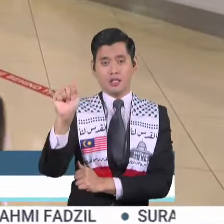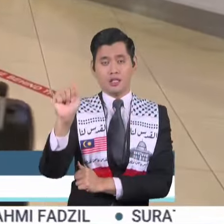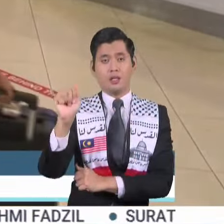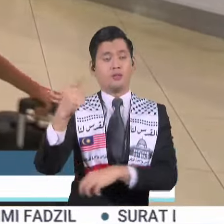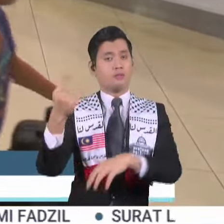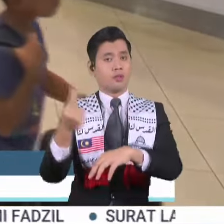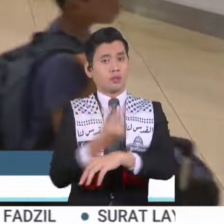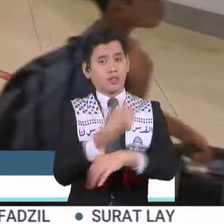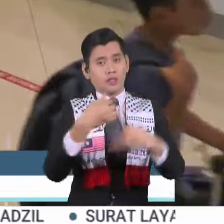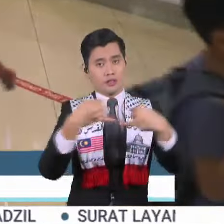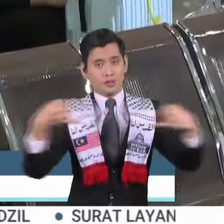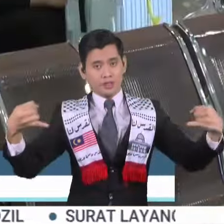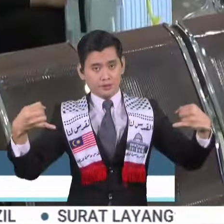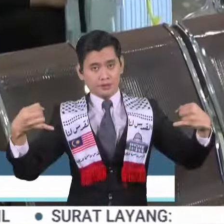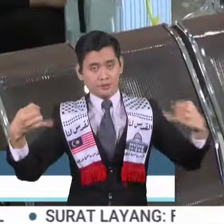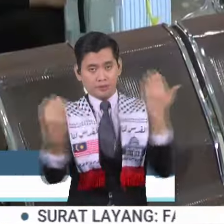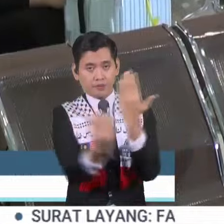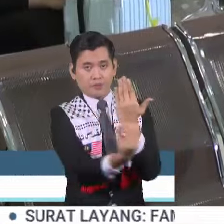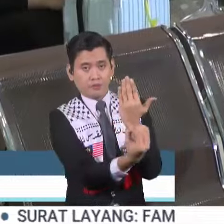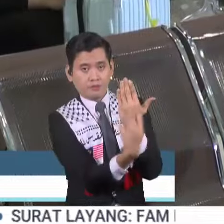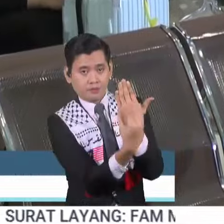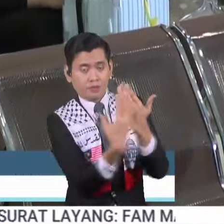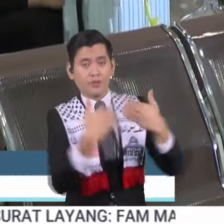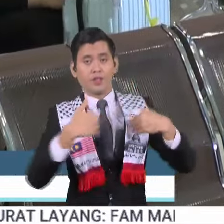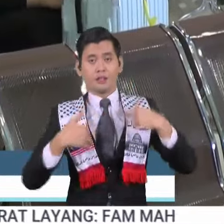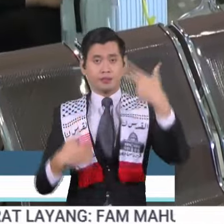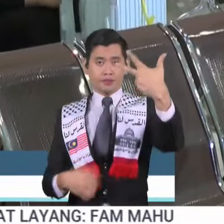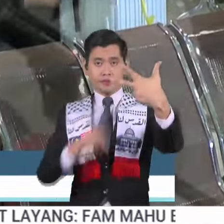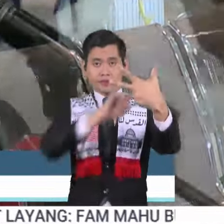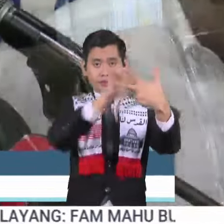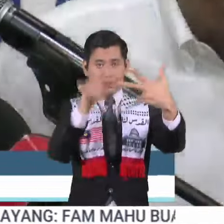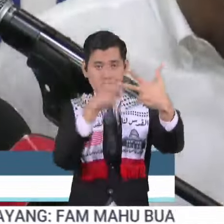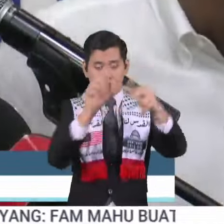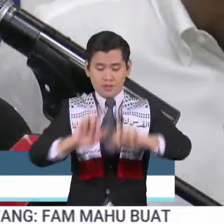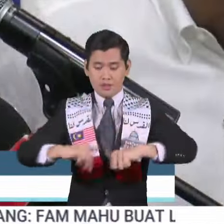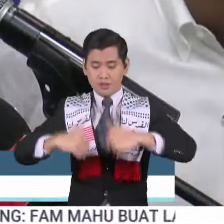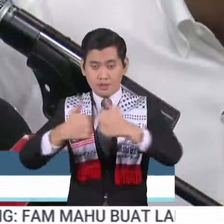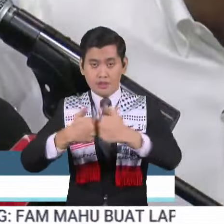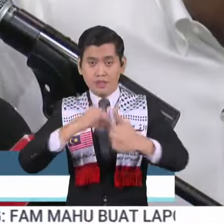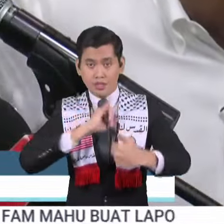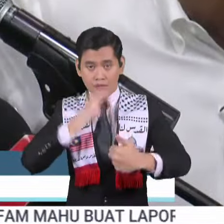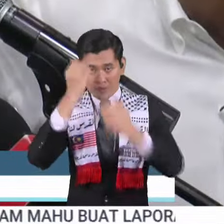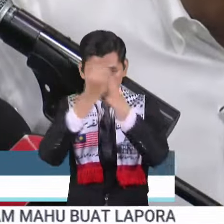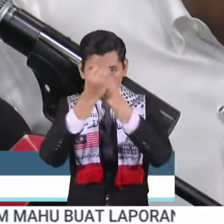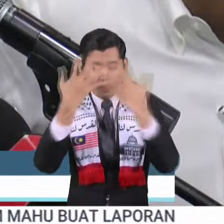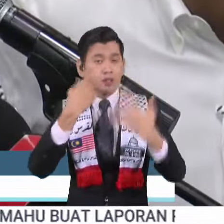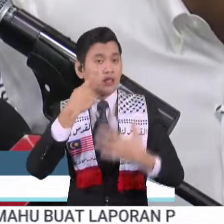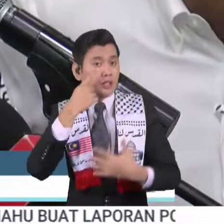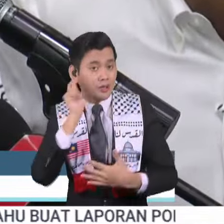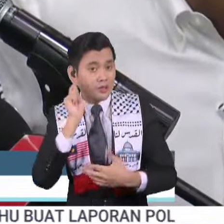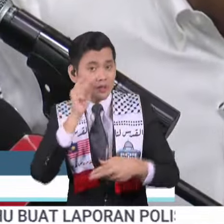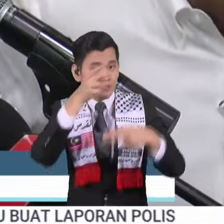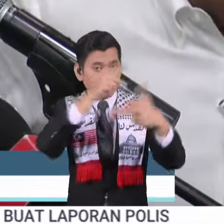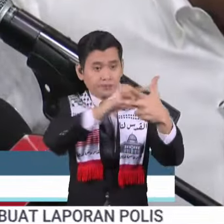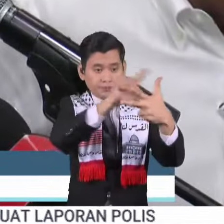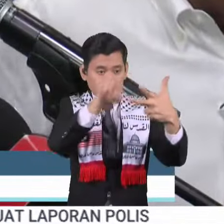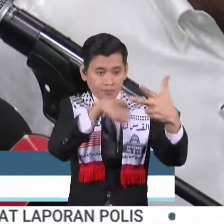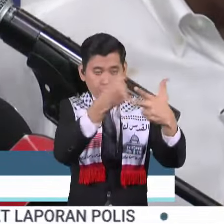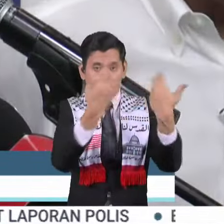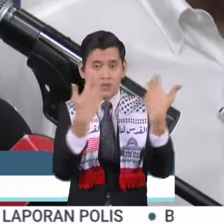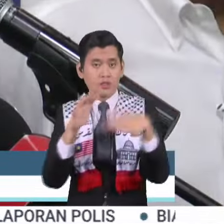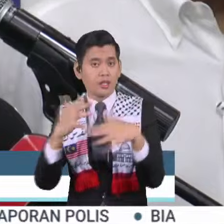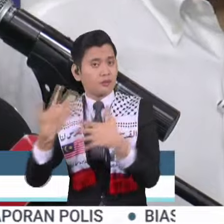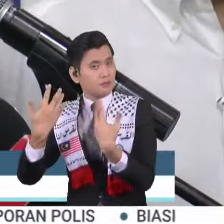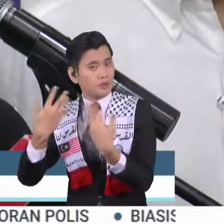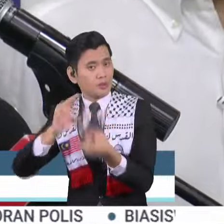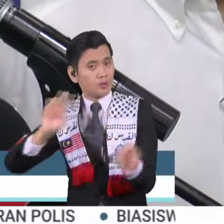Agent, Ticketing Agent. Jadi ada tiga ticketing agent yang saya maksudkan tadi, yang saya namakan tadi, telah pun